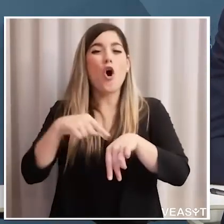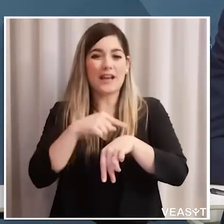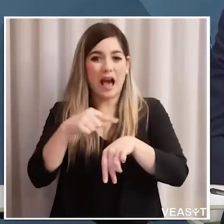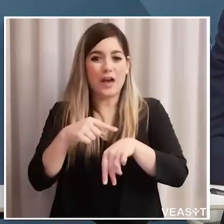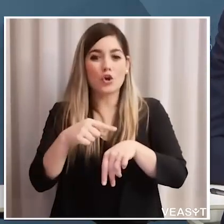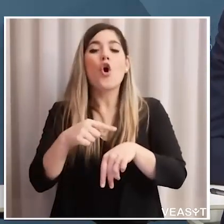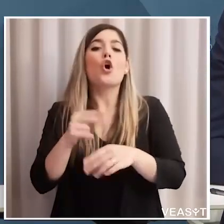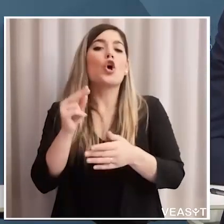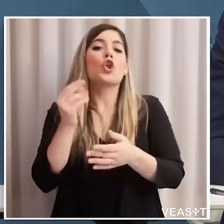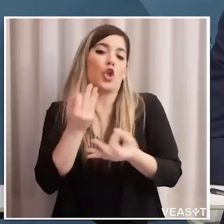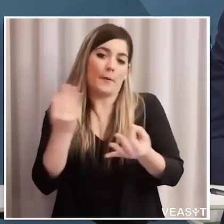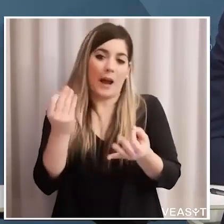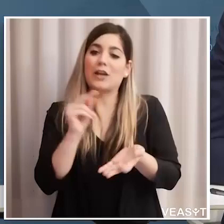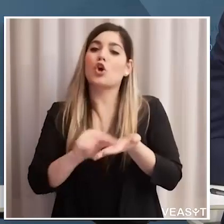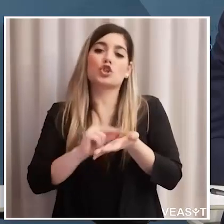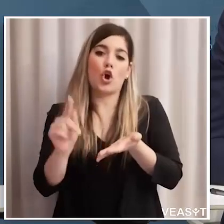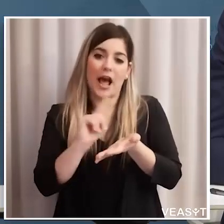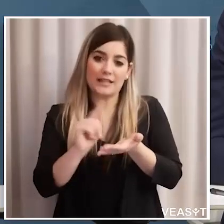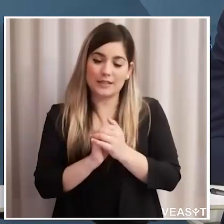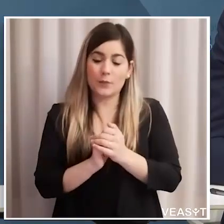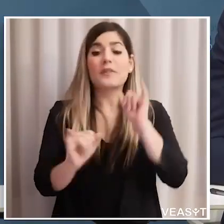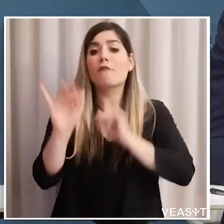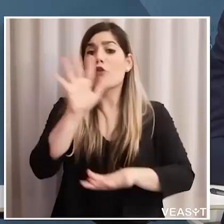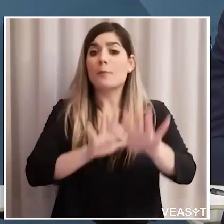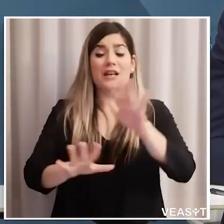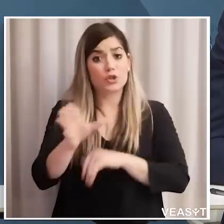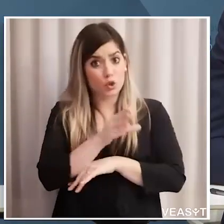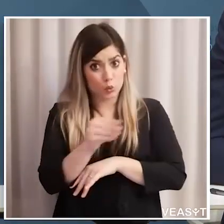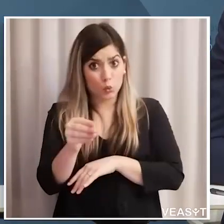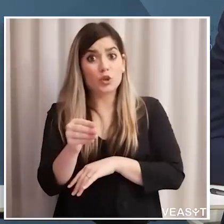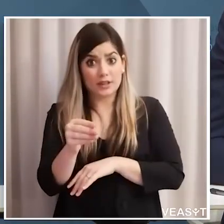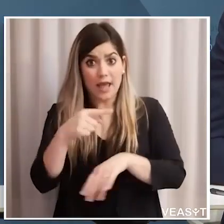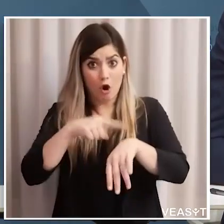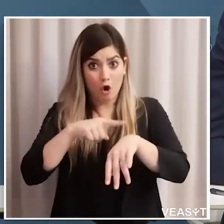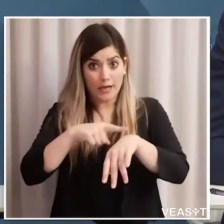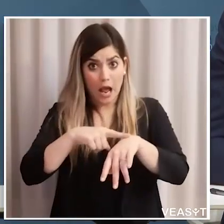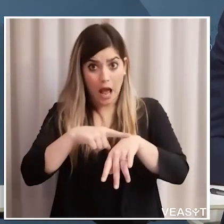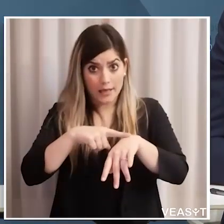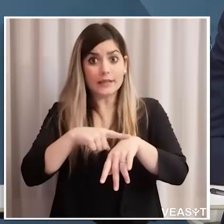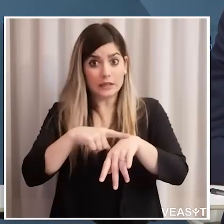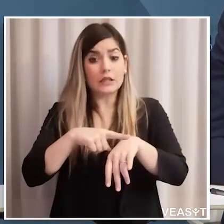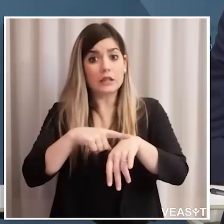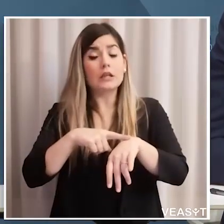dell'orario normale. Tutte le informazioni sono sugli orari,